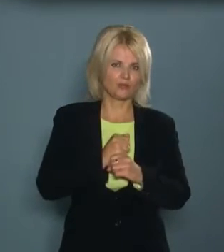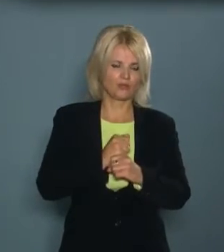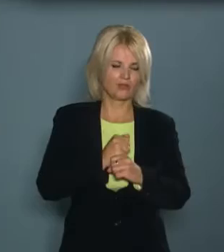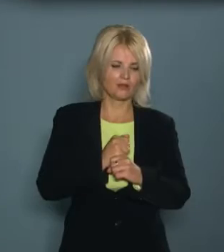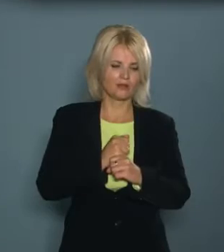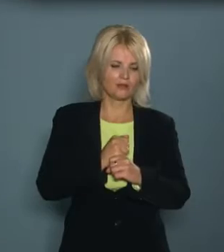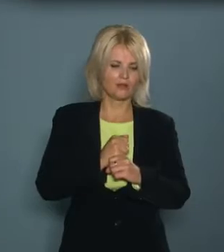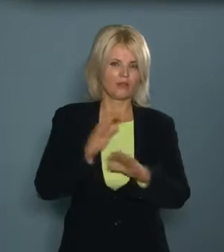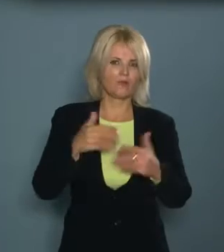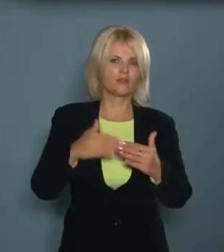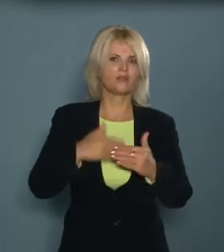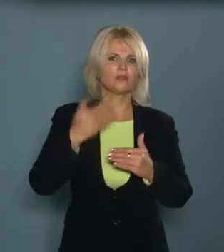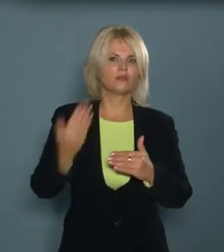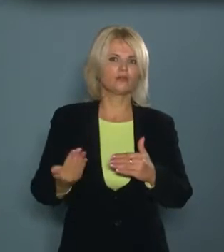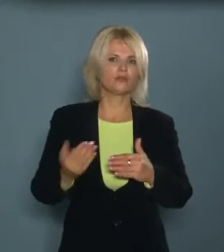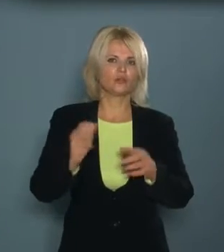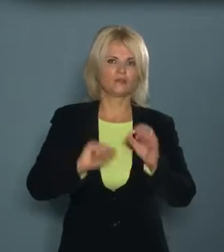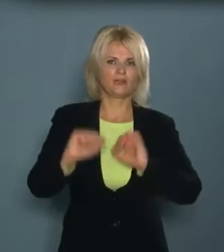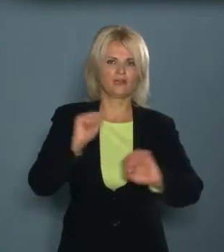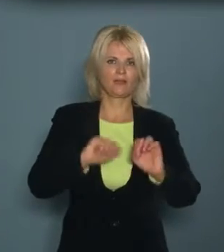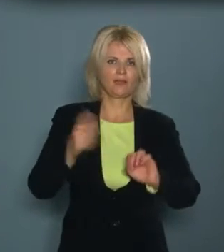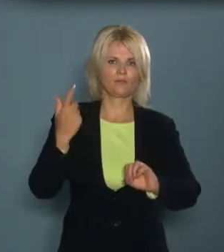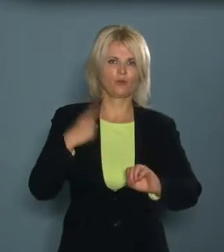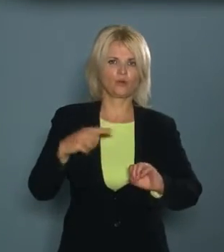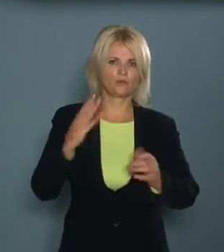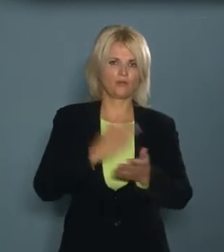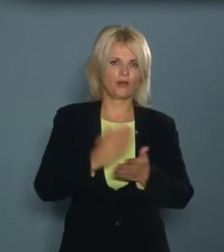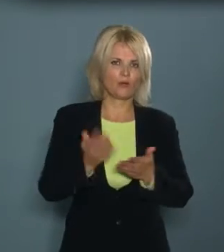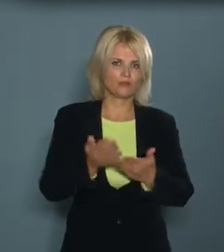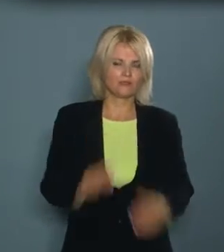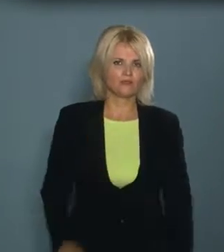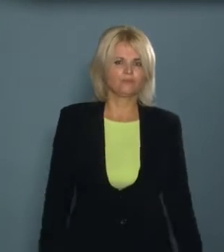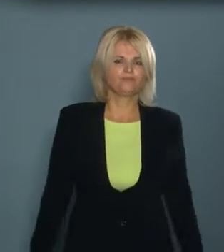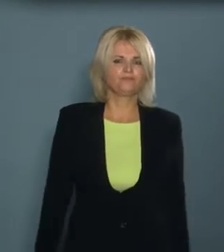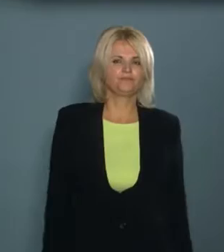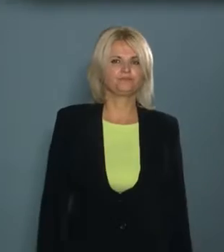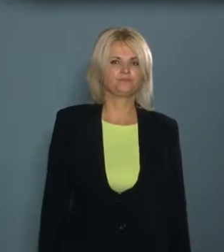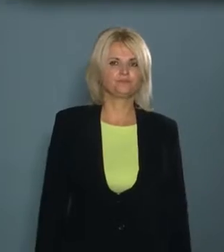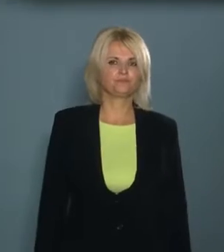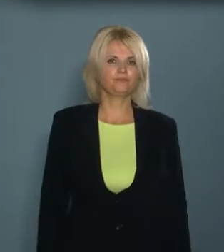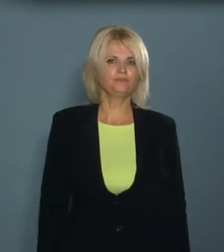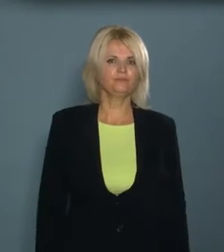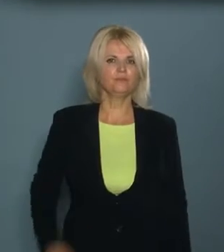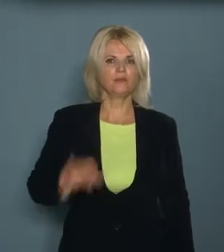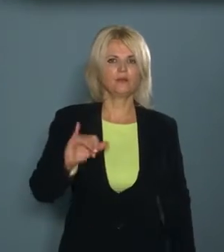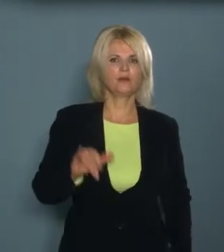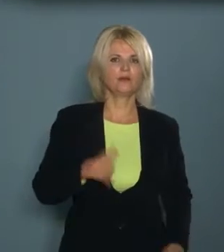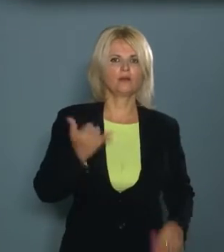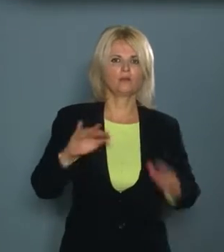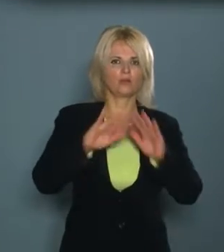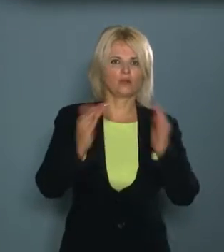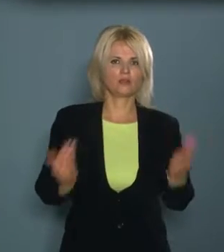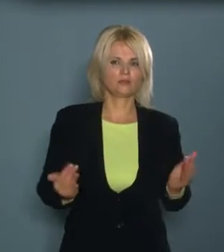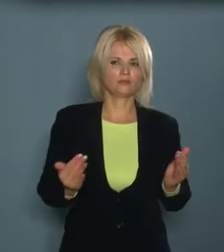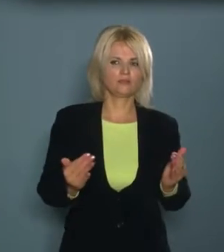esetleg külső védelemre voltak beosztva. Úgy, ahogy itt, a Jutodomnál két és